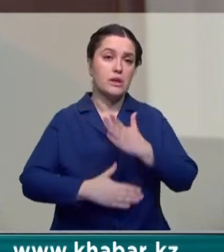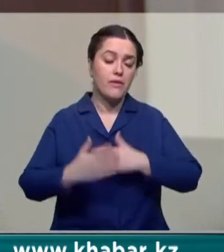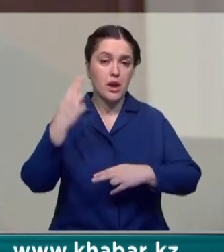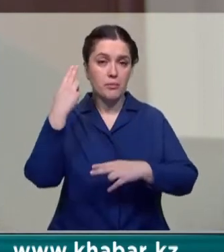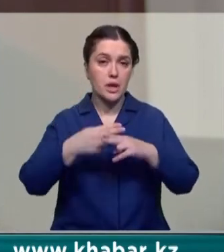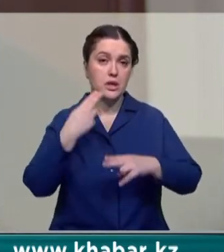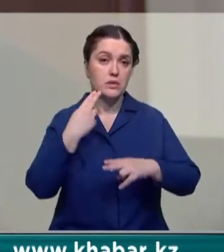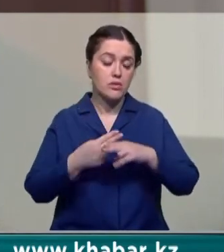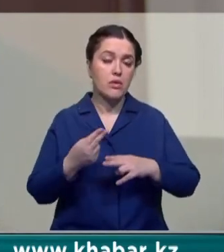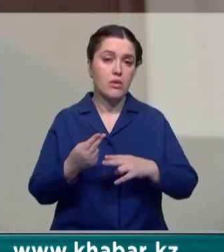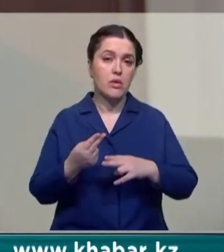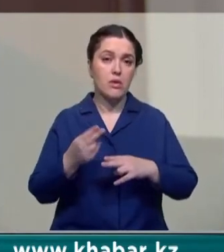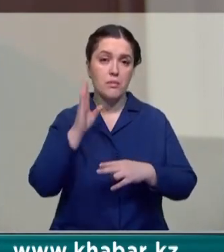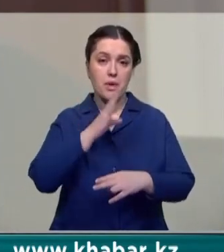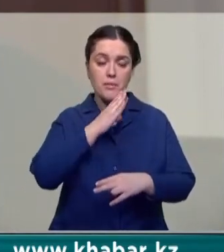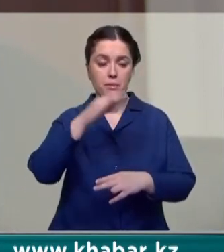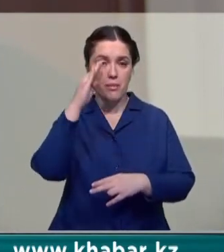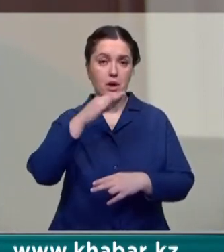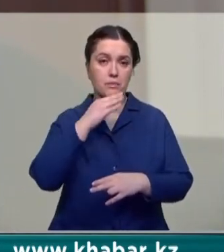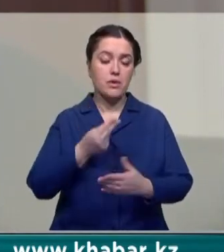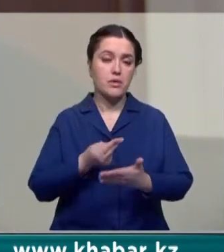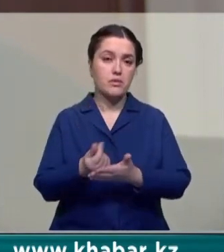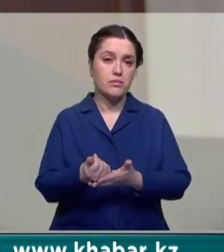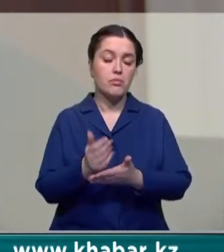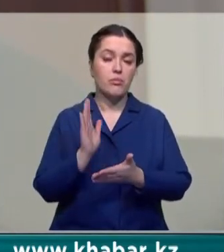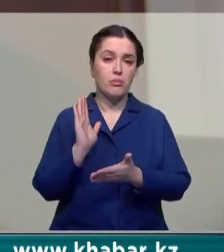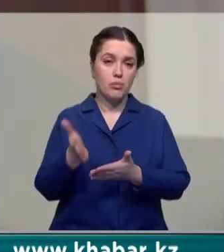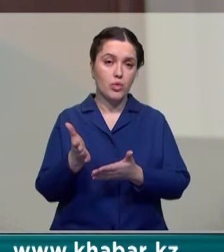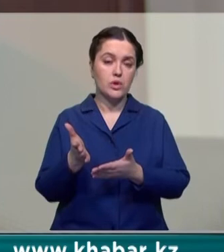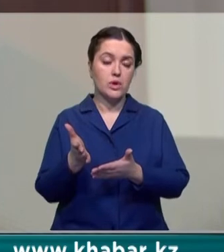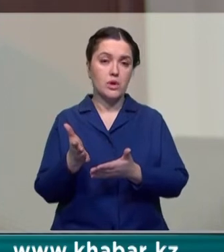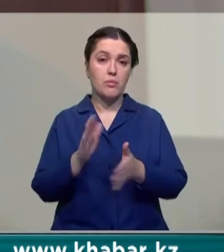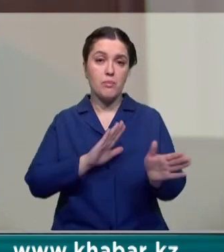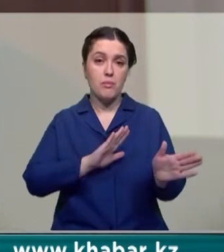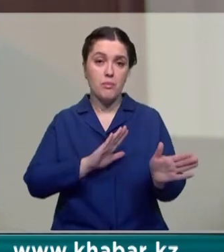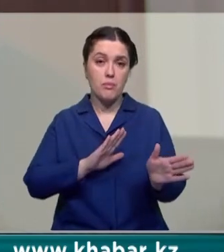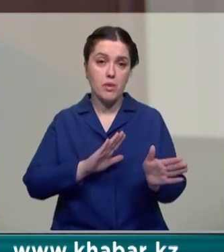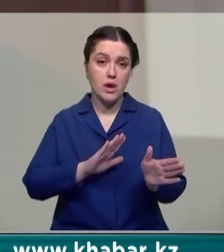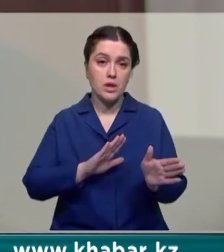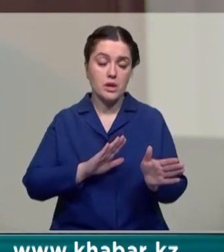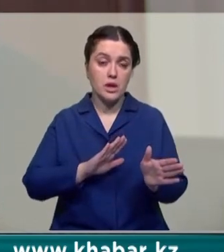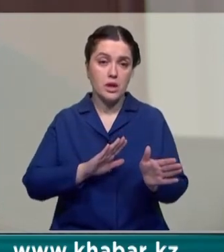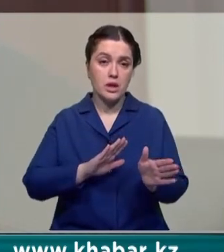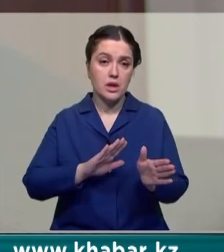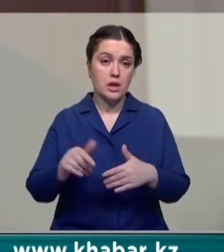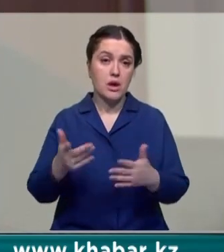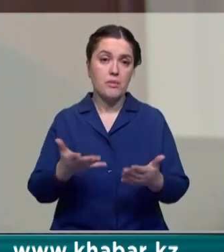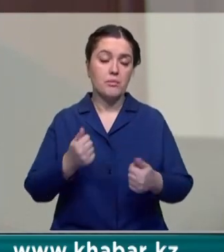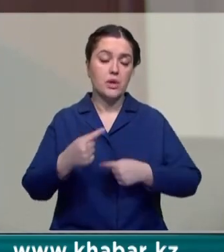братья, сестры, папа, мама. То есть выплаты будут осуществляться после того, как они вступят в